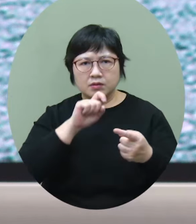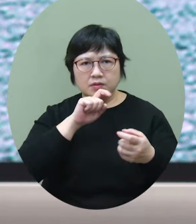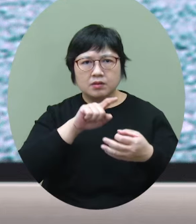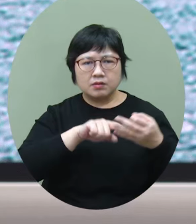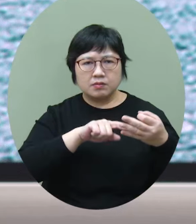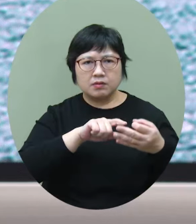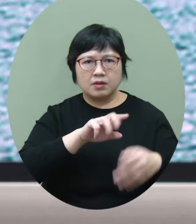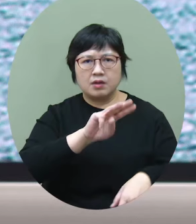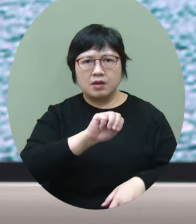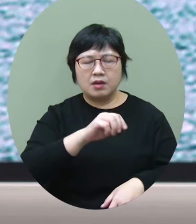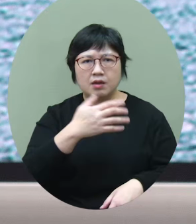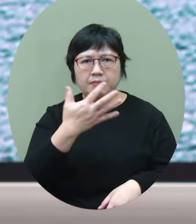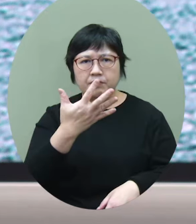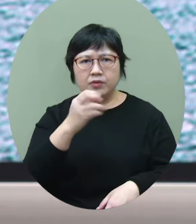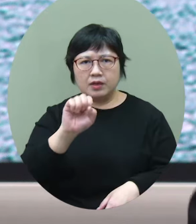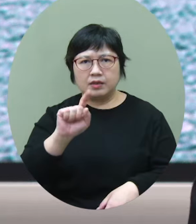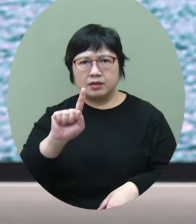M501Y 嘅